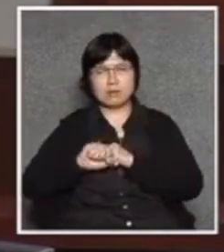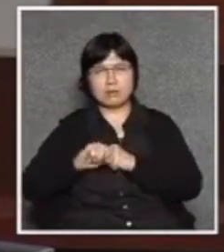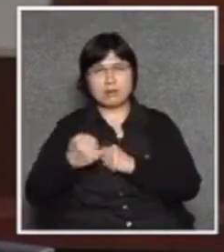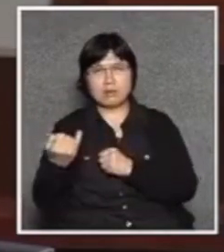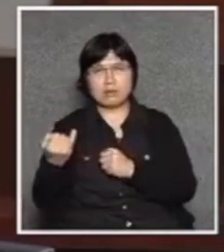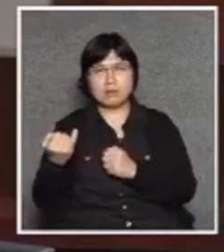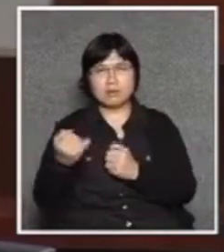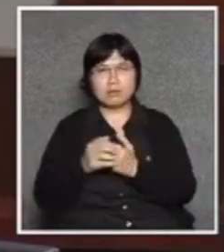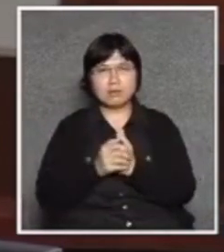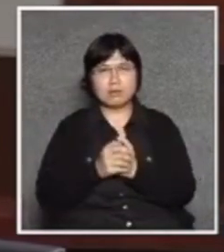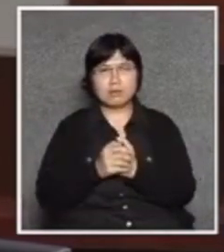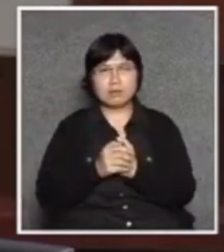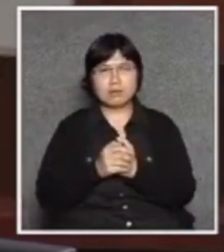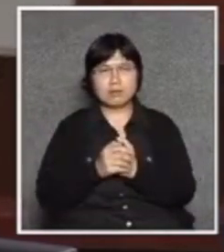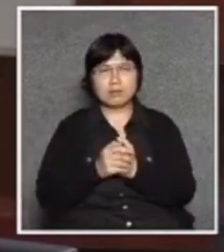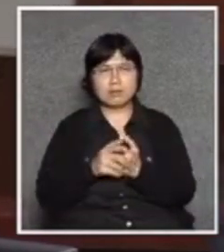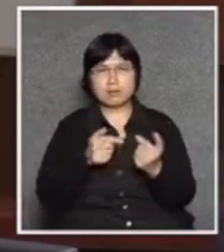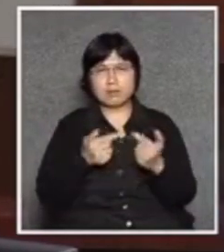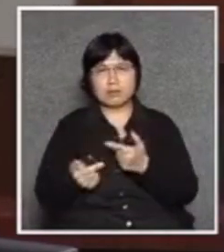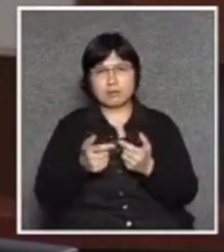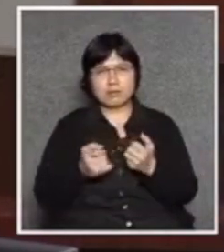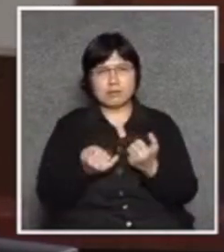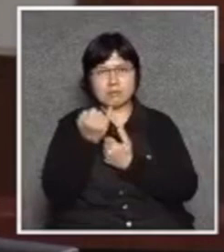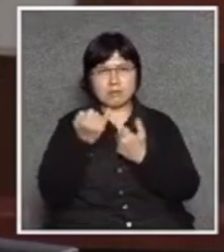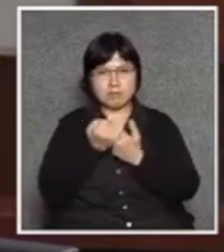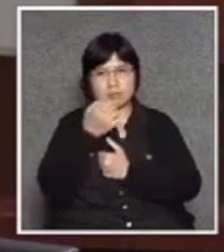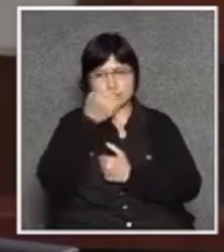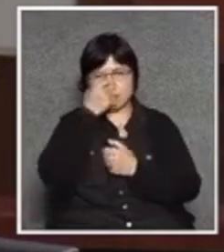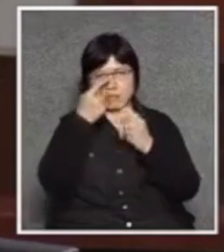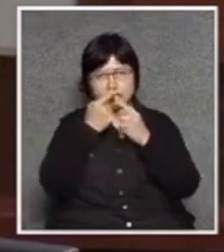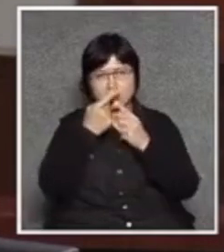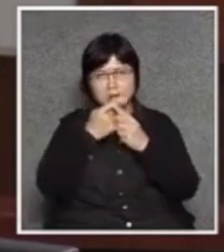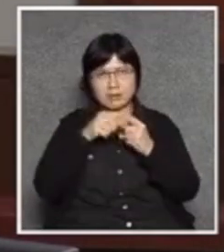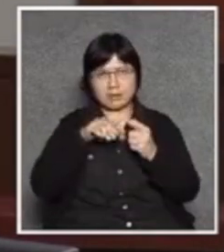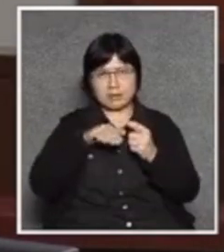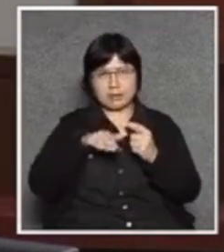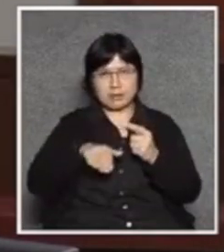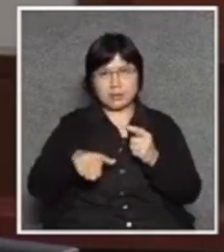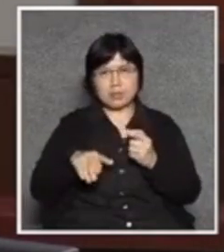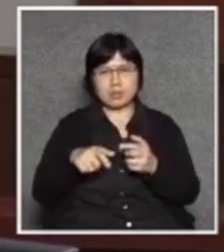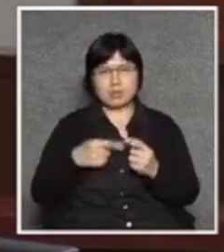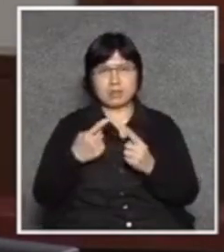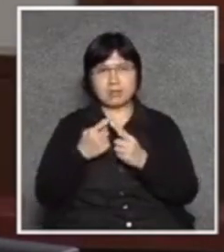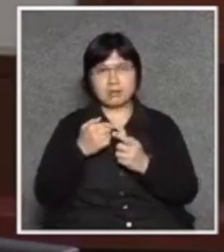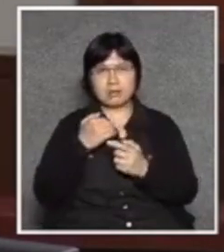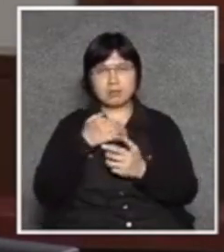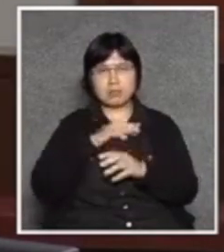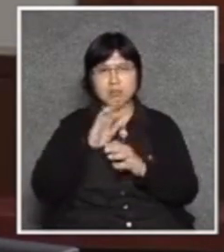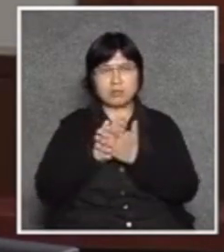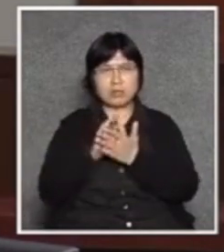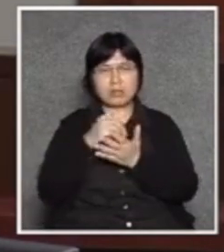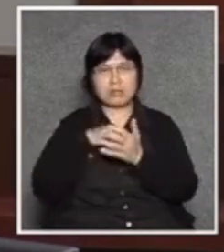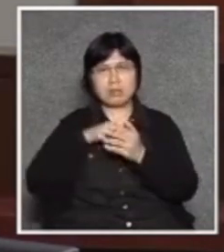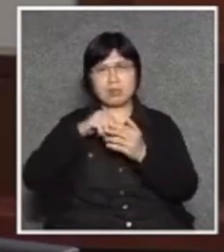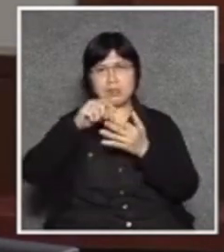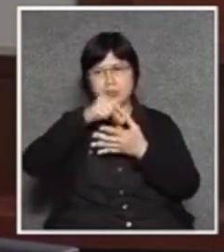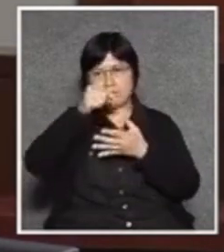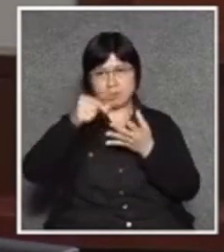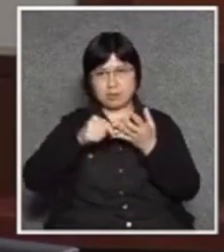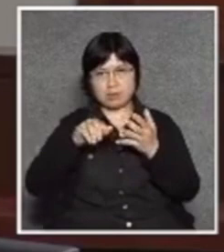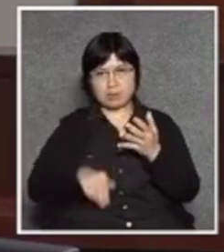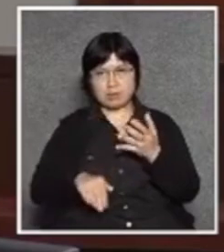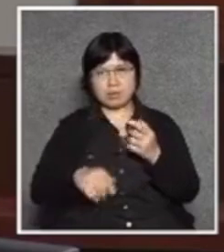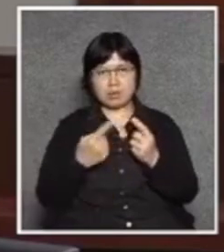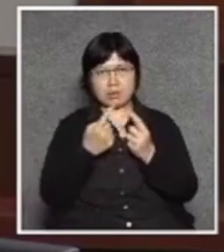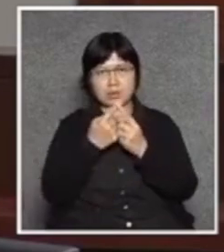容。他不斷挑戰港人的底線，民望跌到谷底，已經到了人